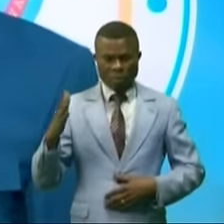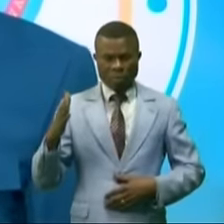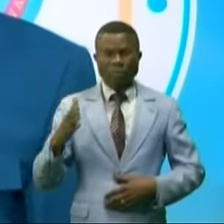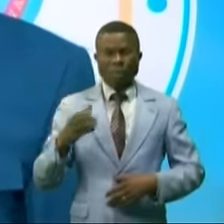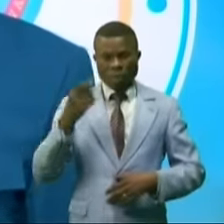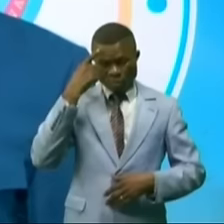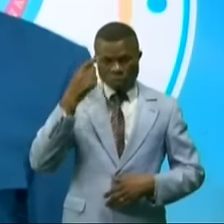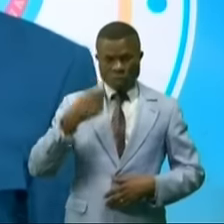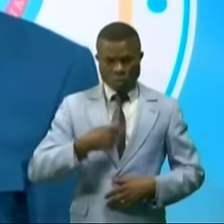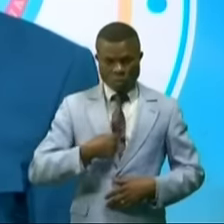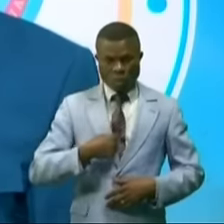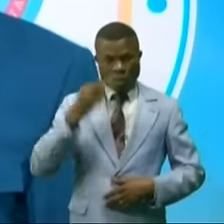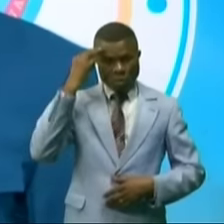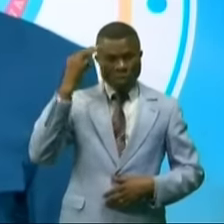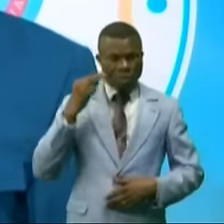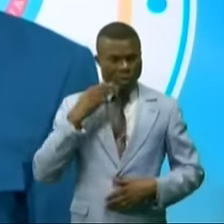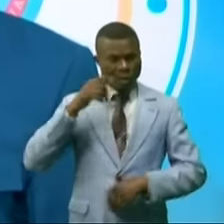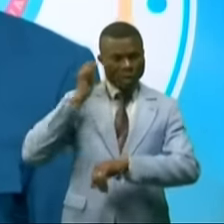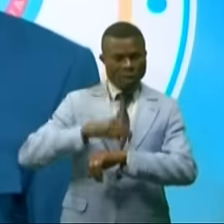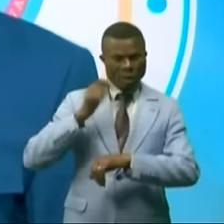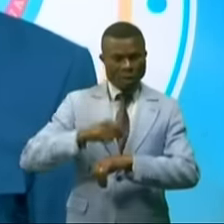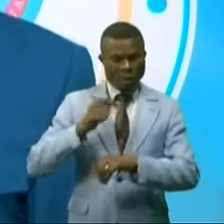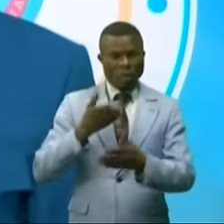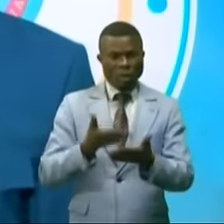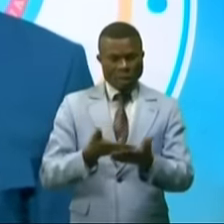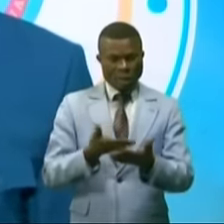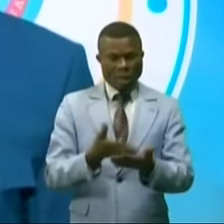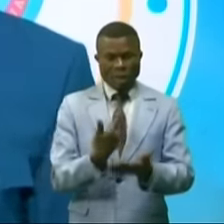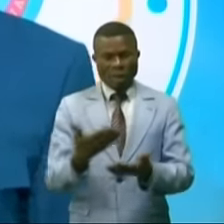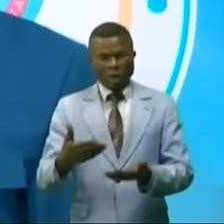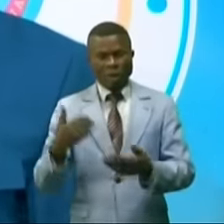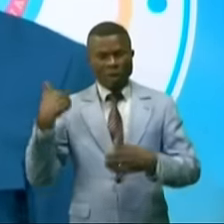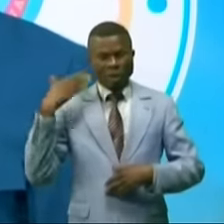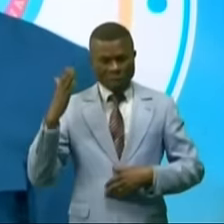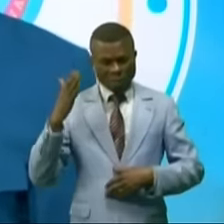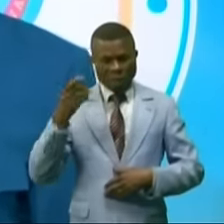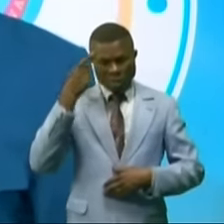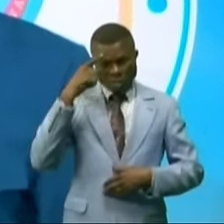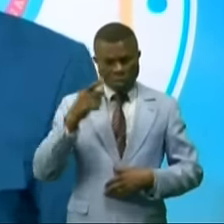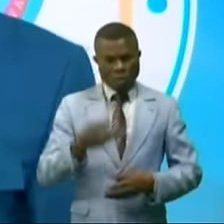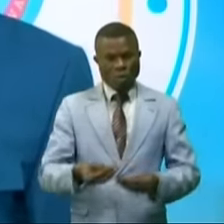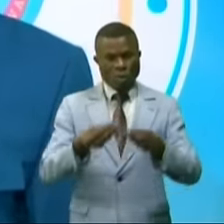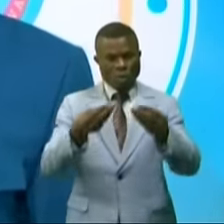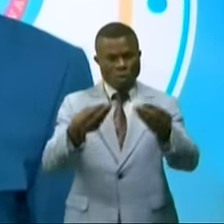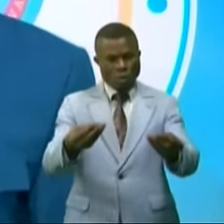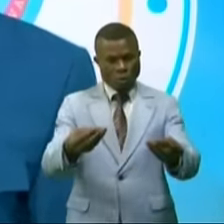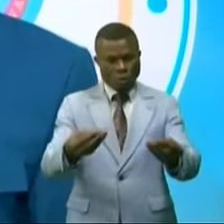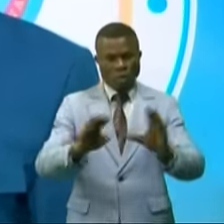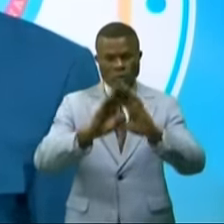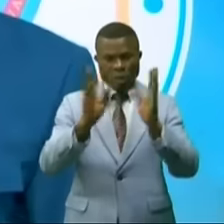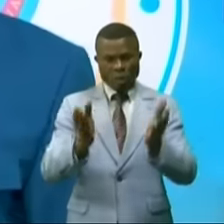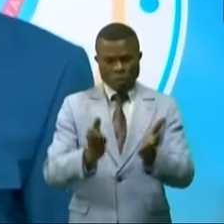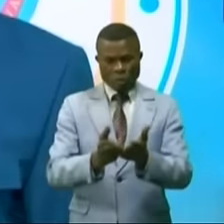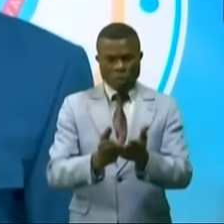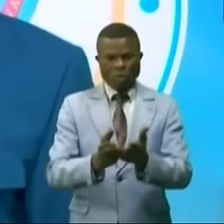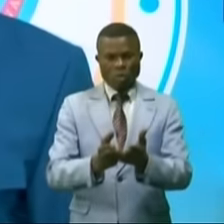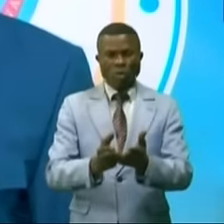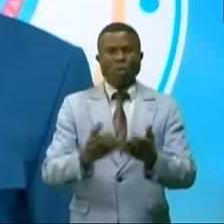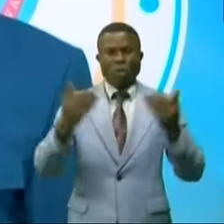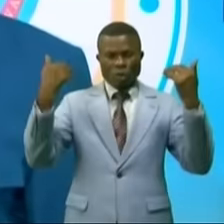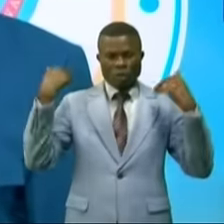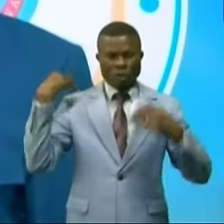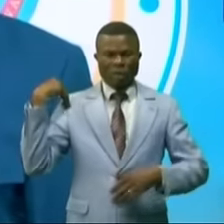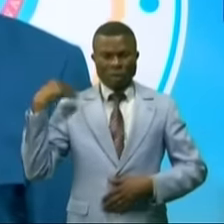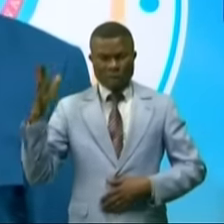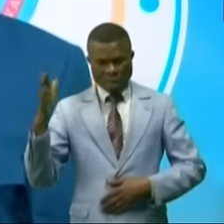revient au ministre de la Justice et garde des sceaux de pouvoir mettre à la disposition de tous les services de